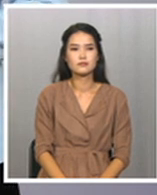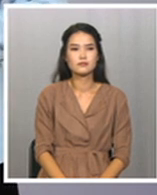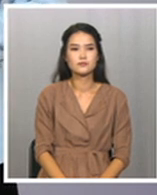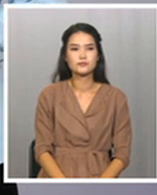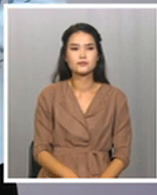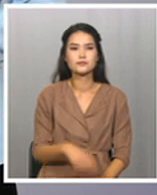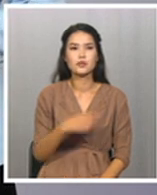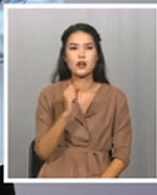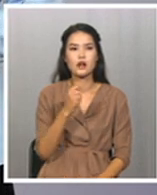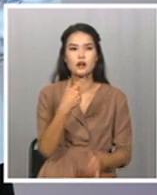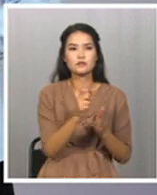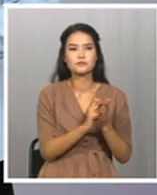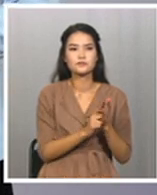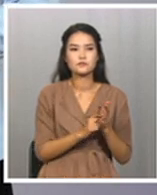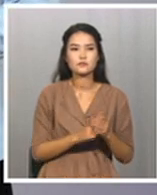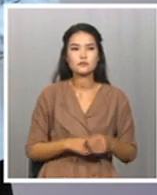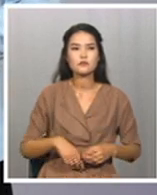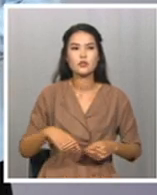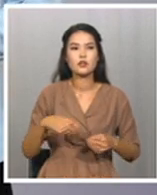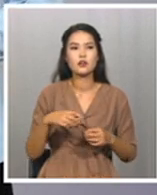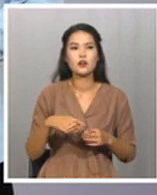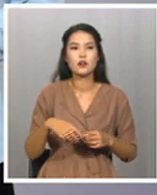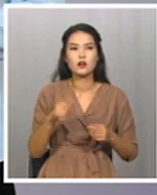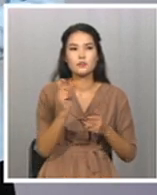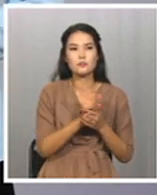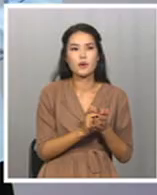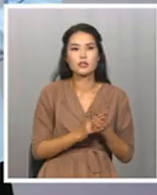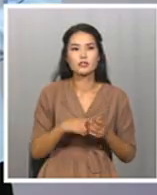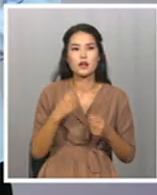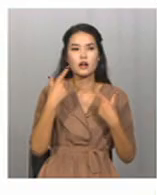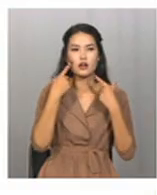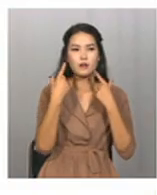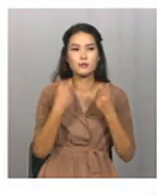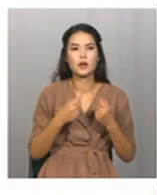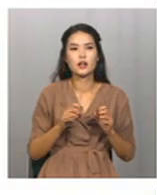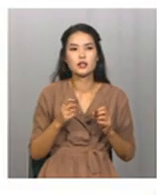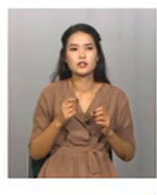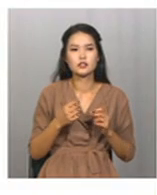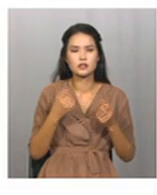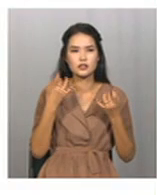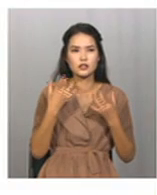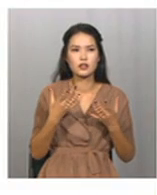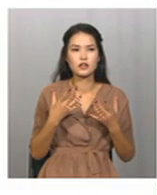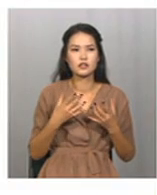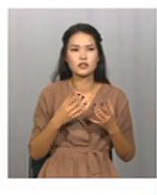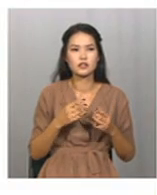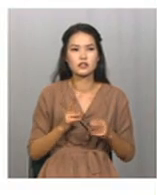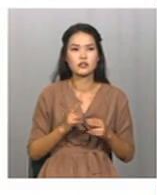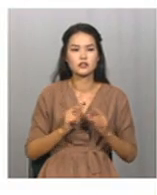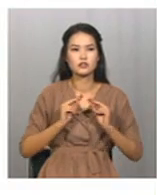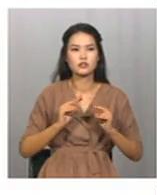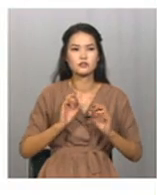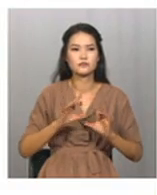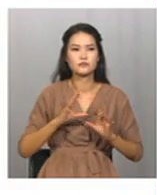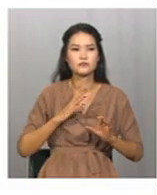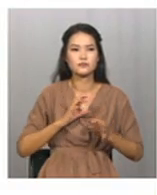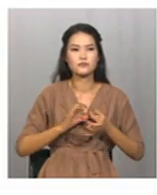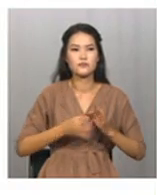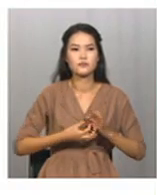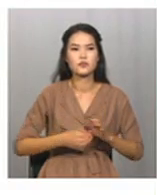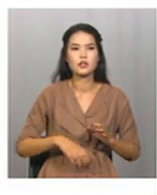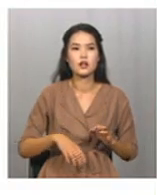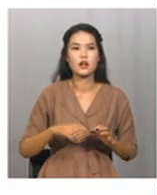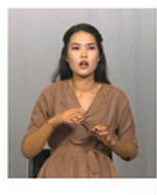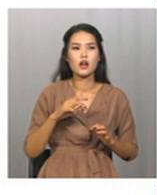А мәтіні. Мәтіндегі ақпараттар нақты, дәл, анық айтылған. Ғылыми стильге